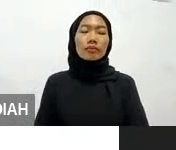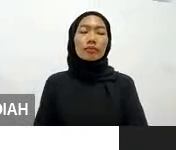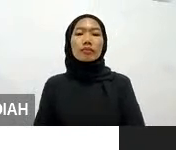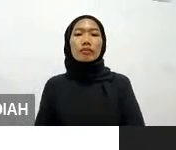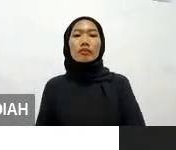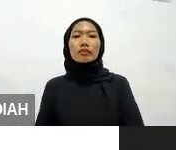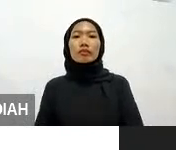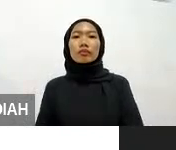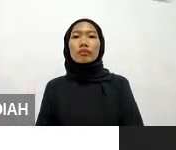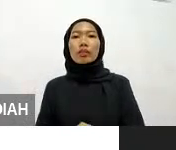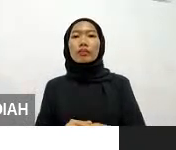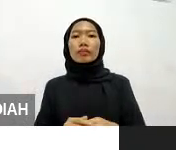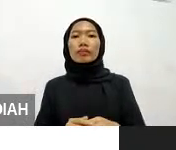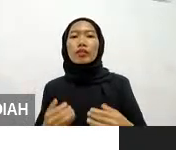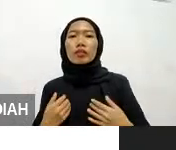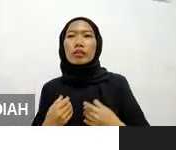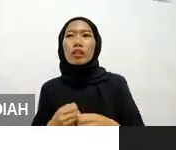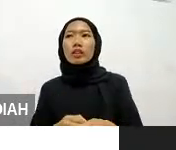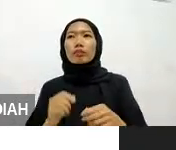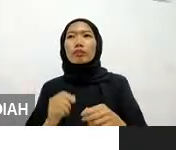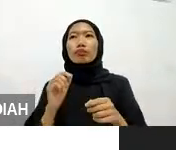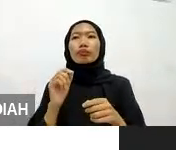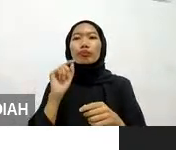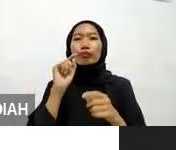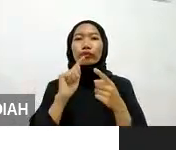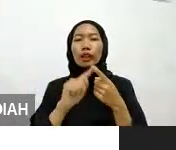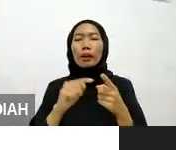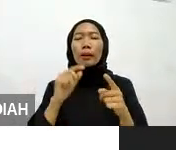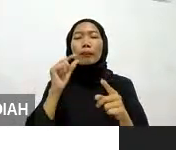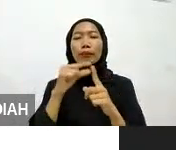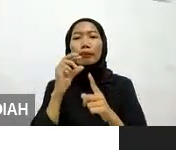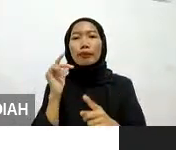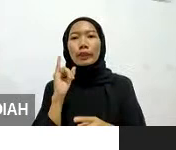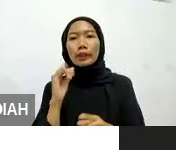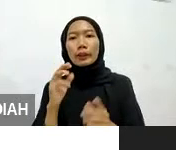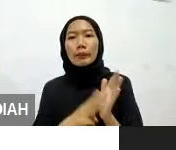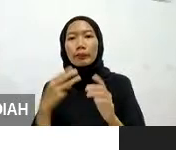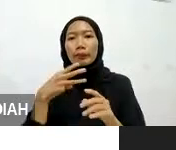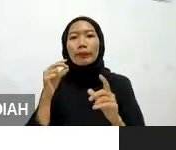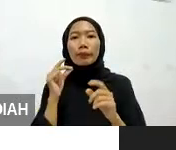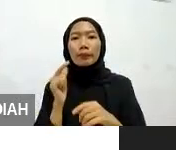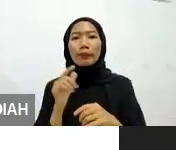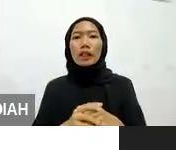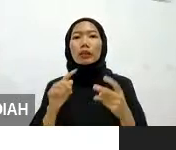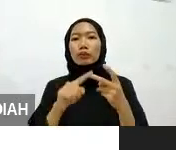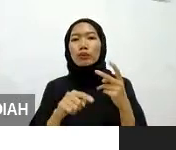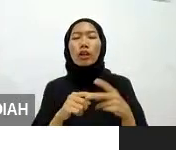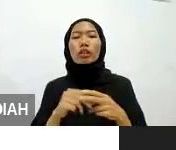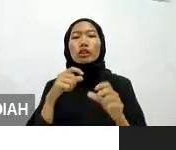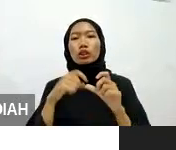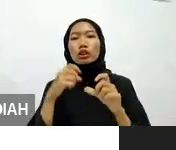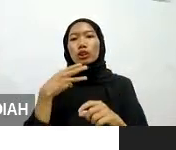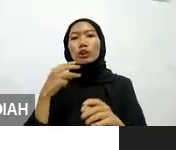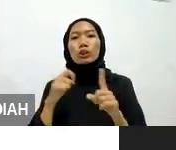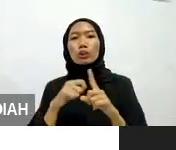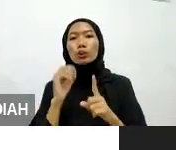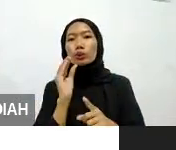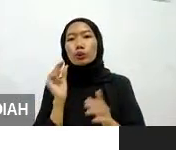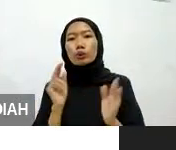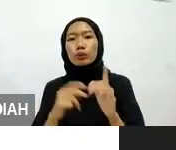dan tersier. Dan ini menurut saya yang menjadi PR kita semua di Indonesia untuk